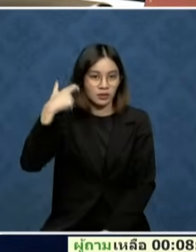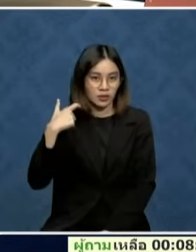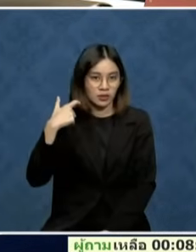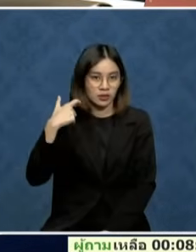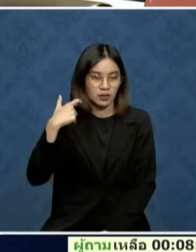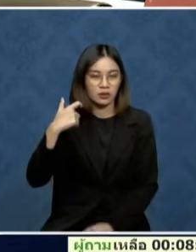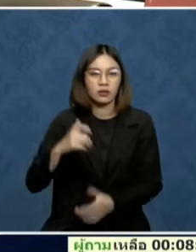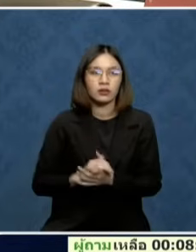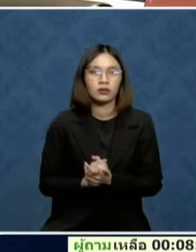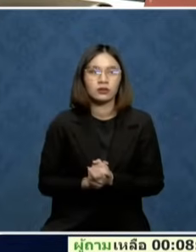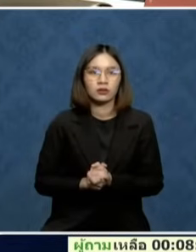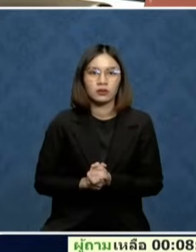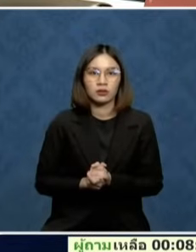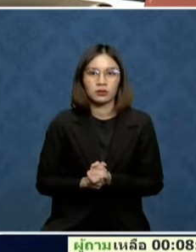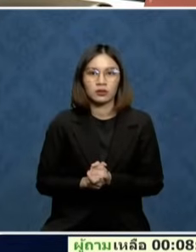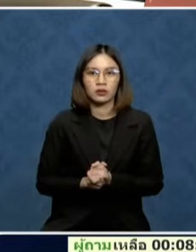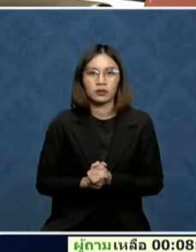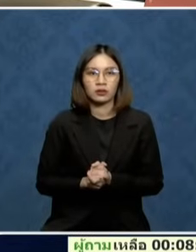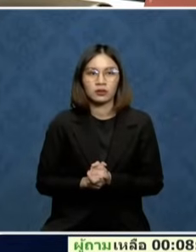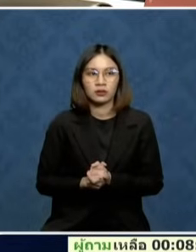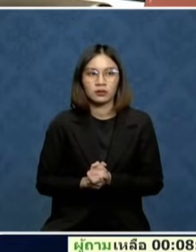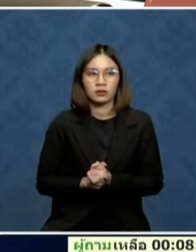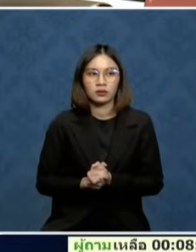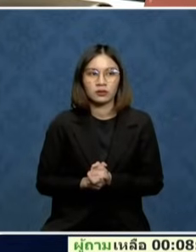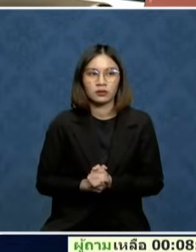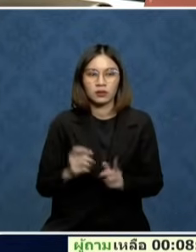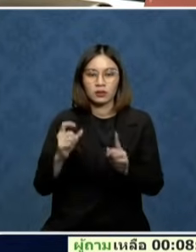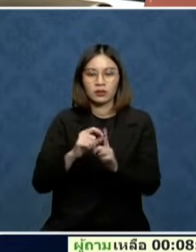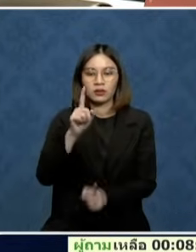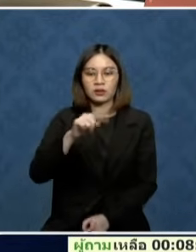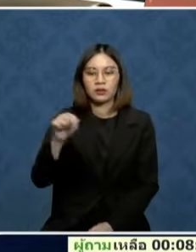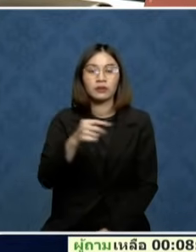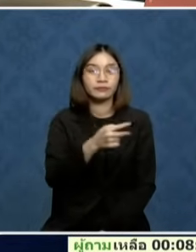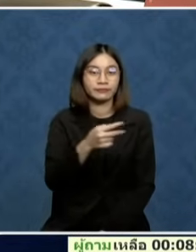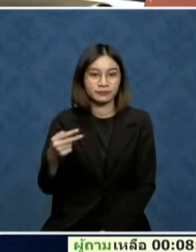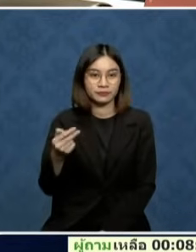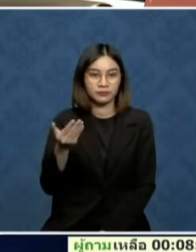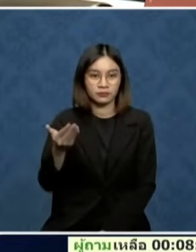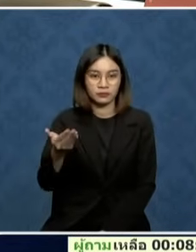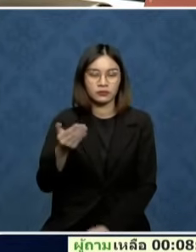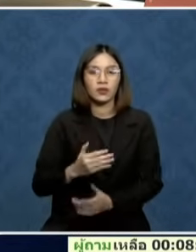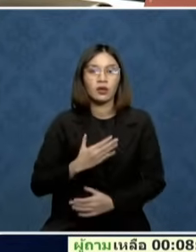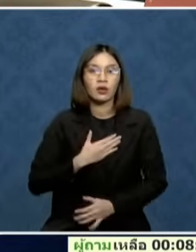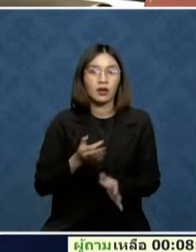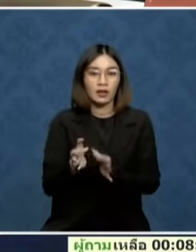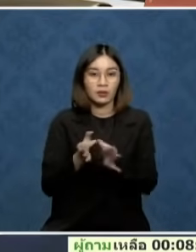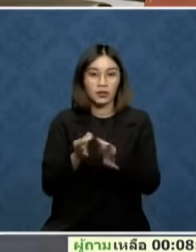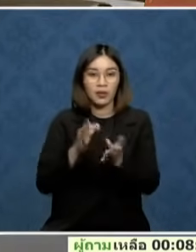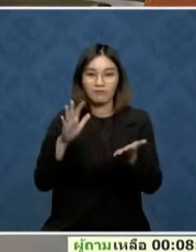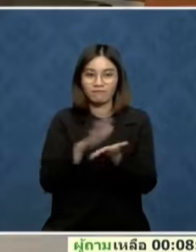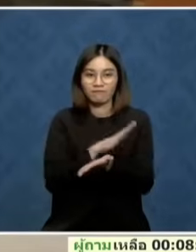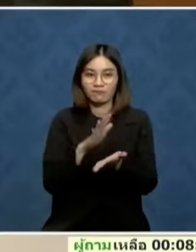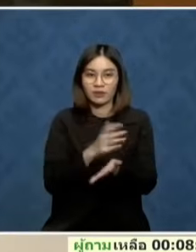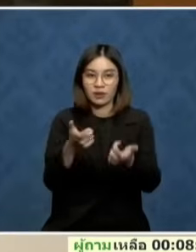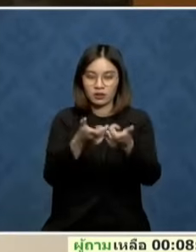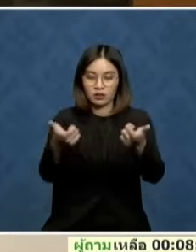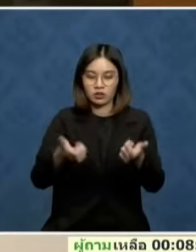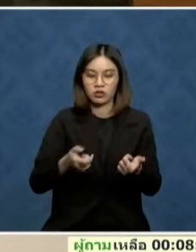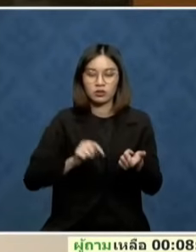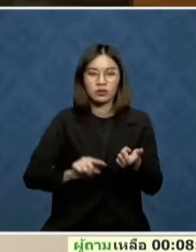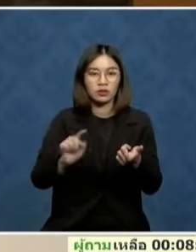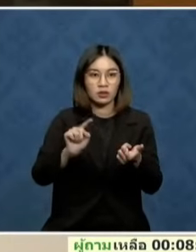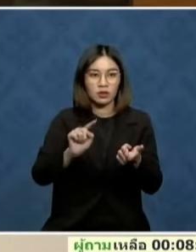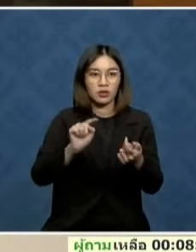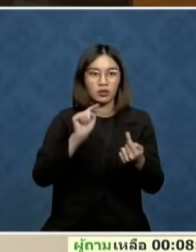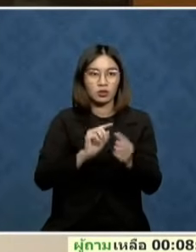ReporterOn the situation of human rights in Myanmar. ขอเรียนว่าเอกสารฉบับนี้นะครับเป็นเอกส